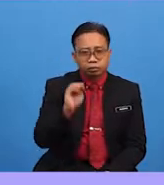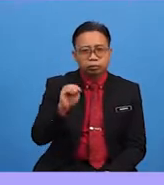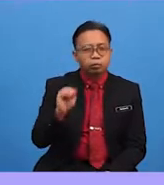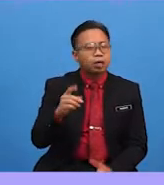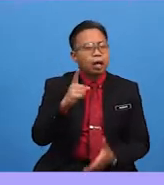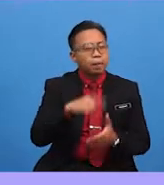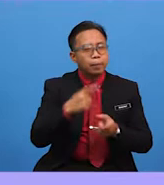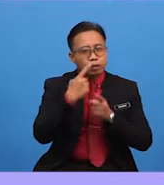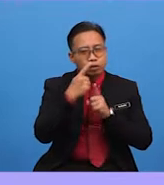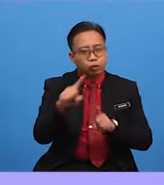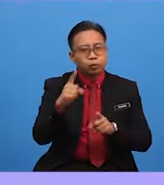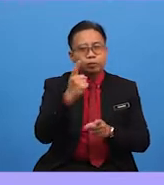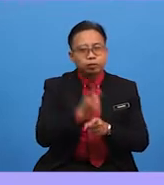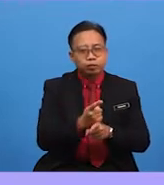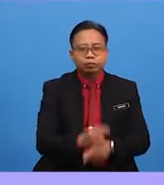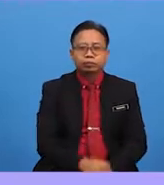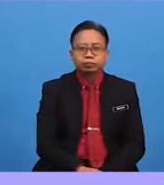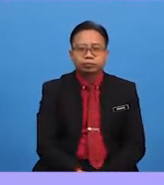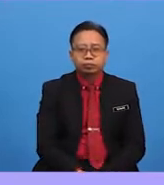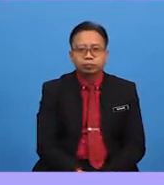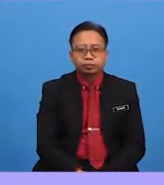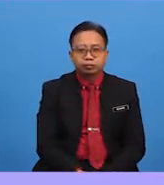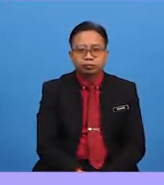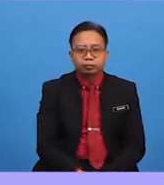Murid-murid, apa jawapan yang betul ya?